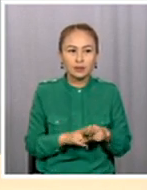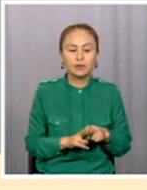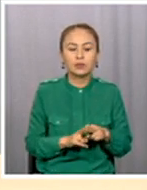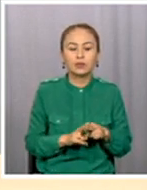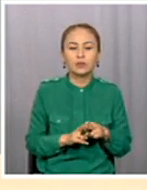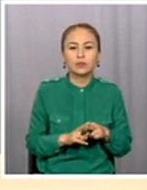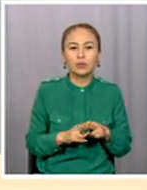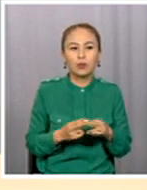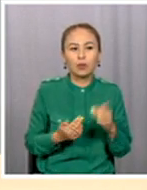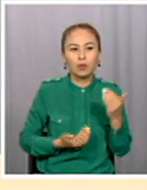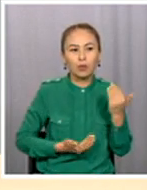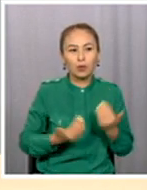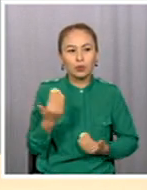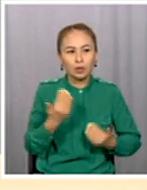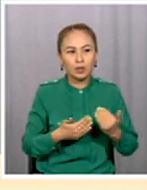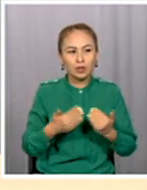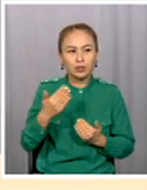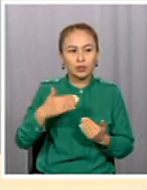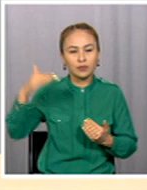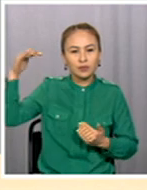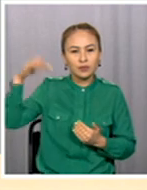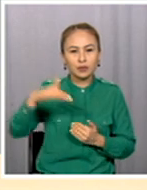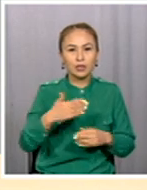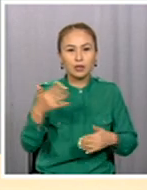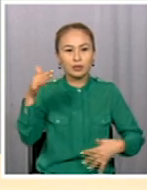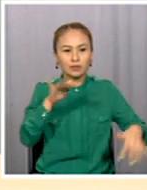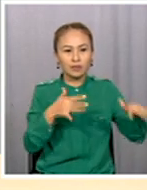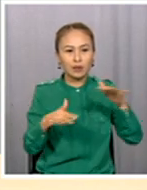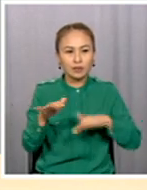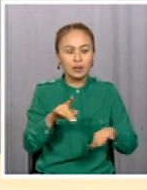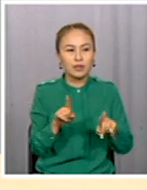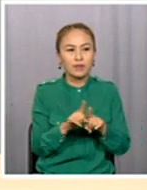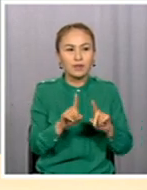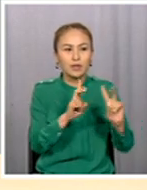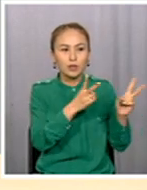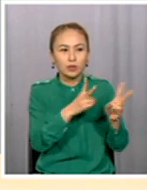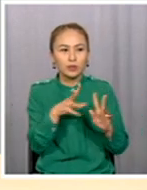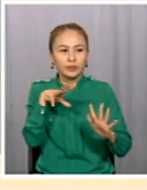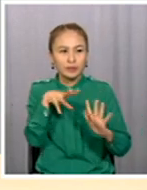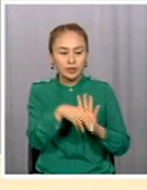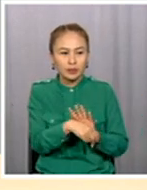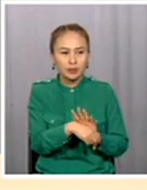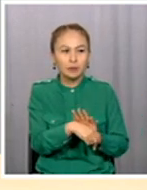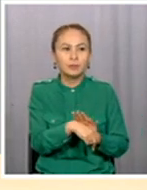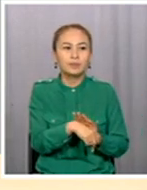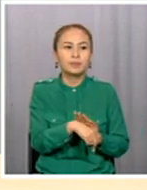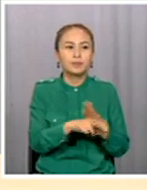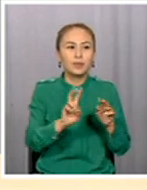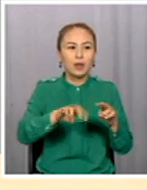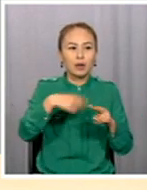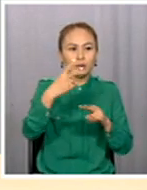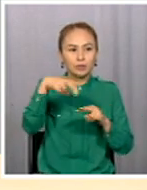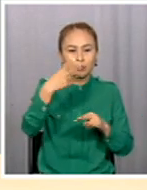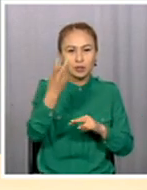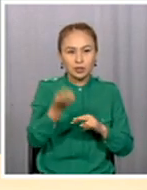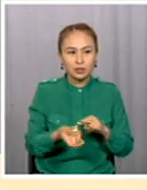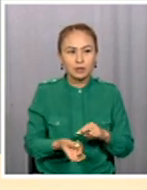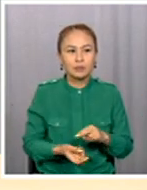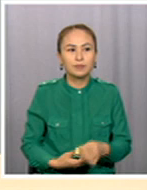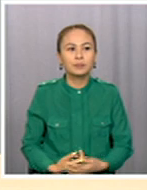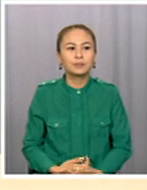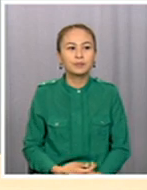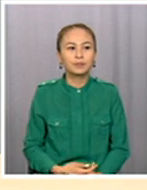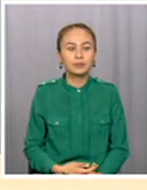горнолыжного спорта, включающий в себя фигурное катание на лыжах, акробатические прыжки с